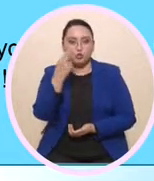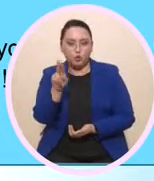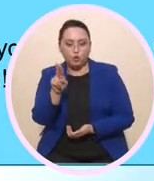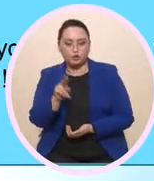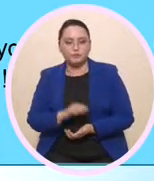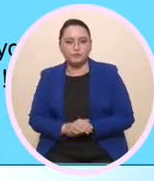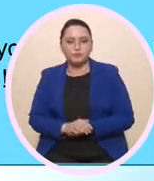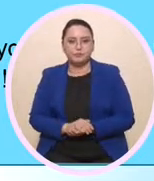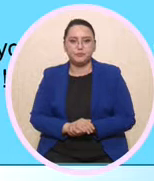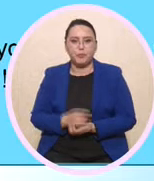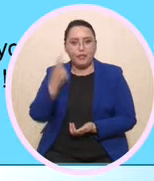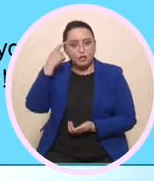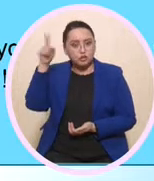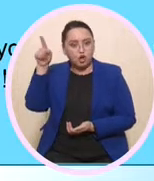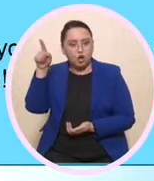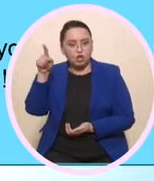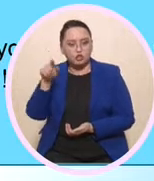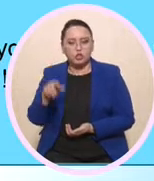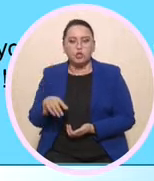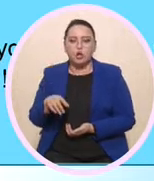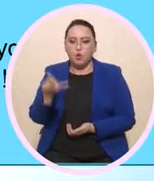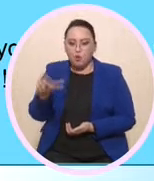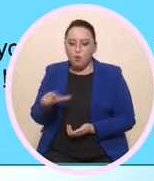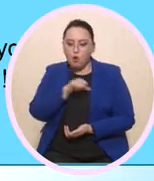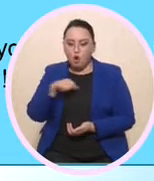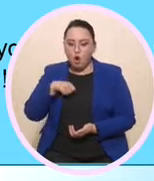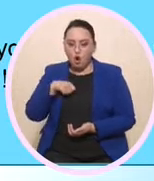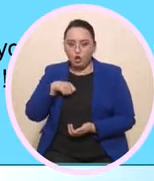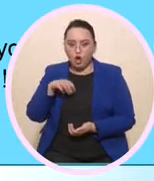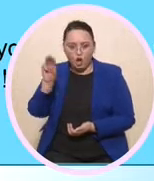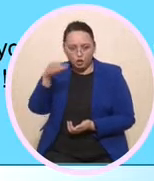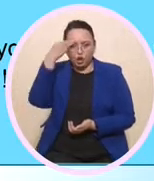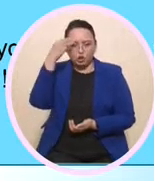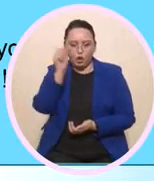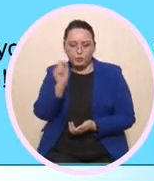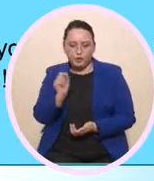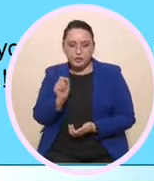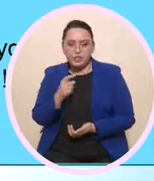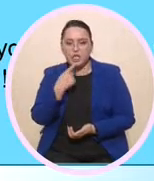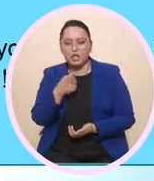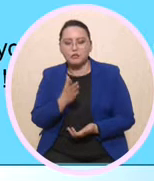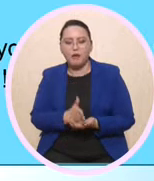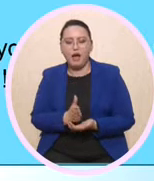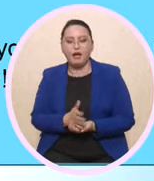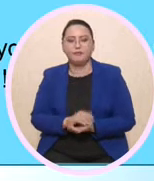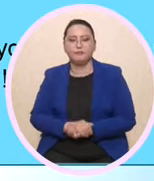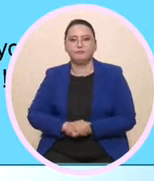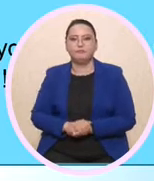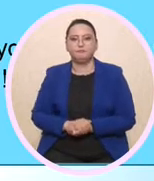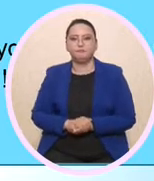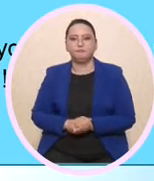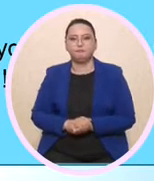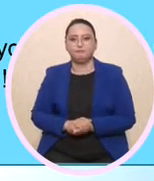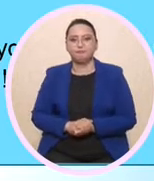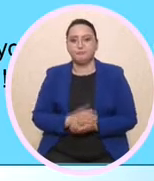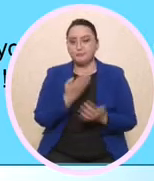цохиолж тухайн дүрийг тодорхойлж бичсэн тэр хэсгийг хэлж байгаа. Жишээлбэл үер туужид